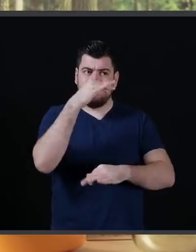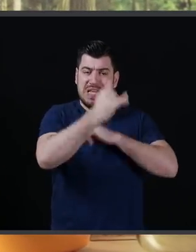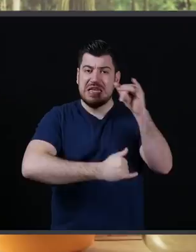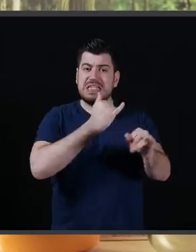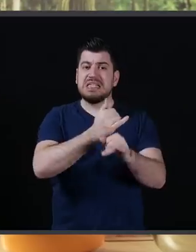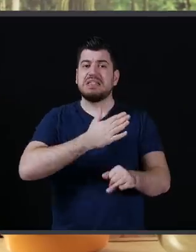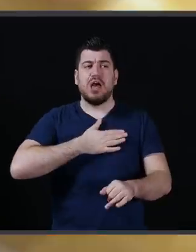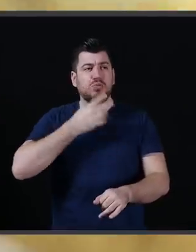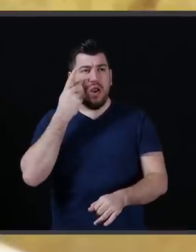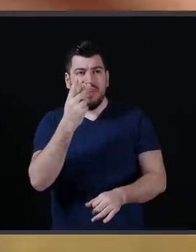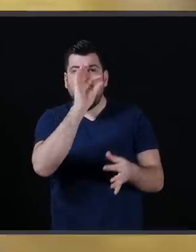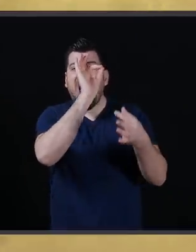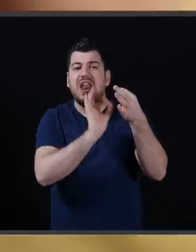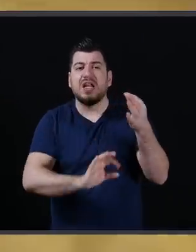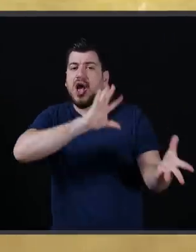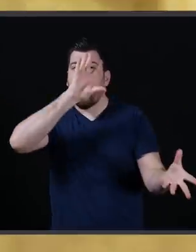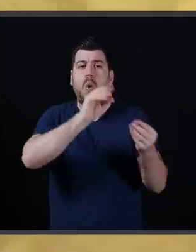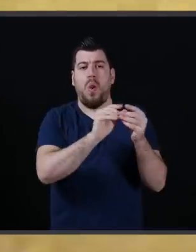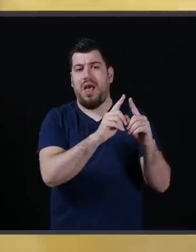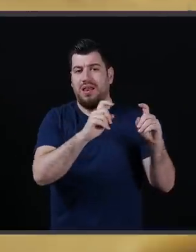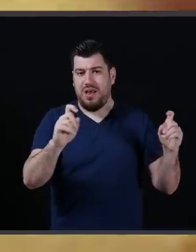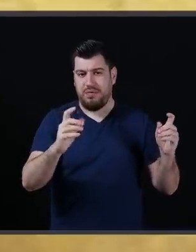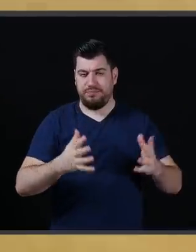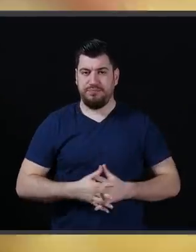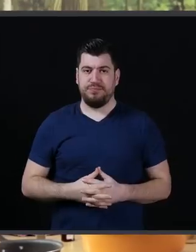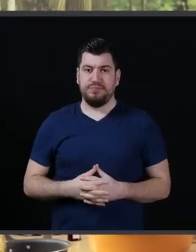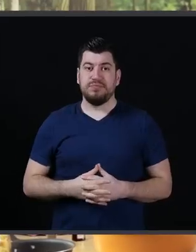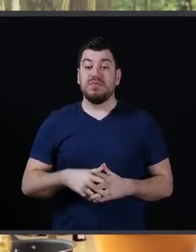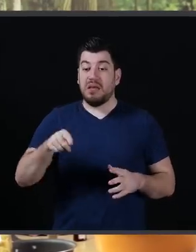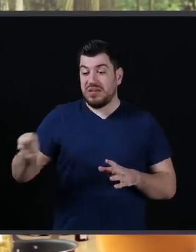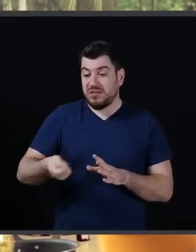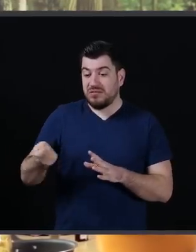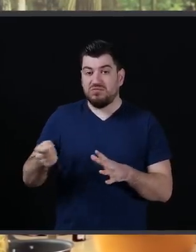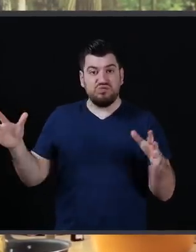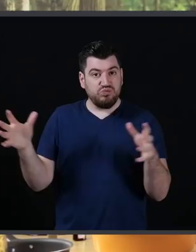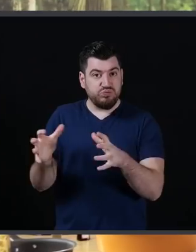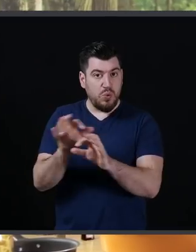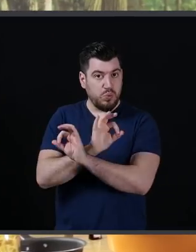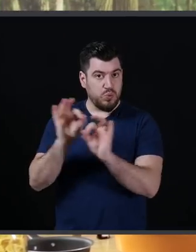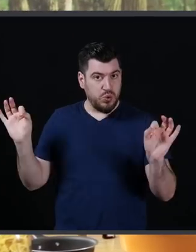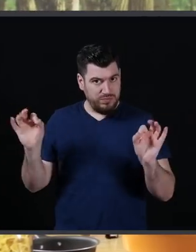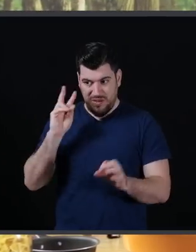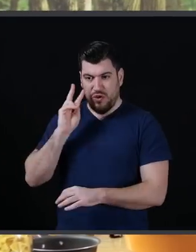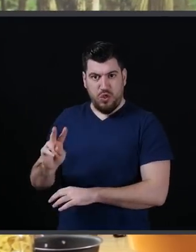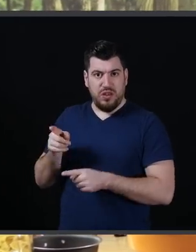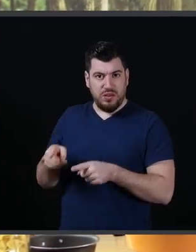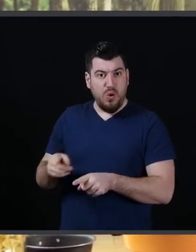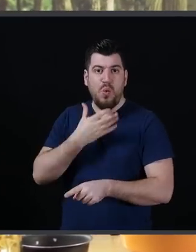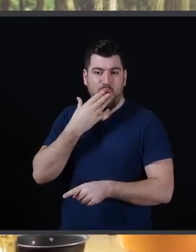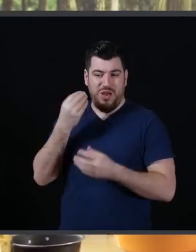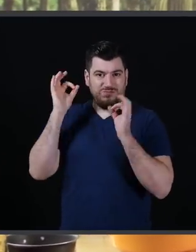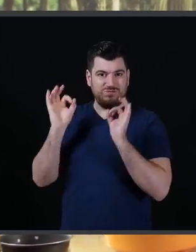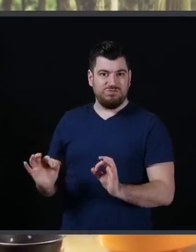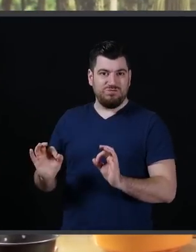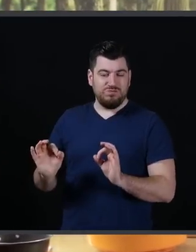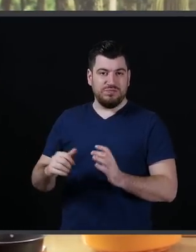Λοιπόν Άρα έχουμε κάνει μία σφιχτή πάστα εδώ πέρα Όπως θα δείτε Πολύ ωραία Σούπερ Και έχουμε πολύ